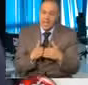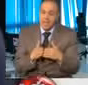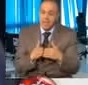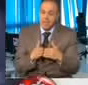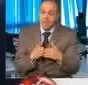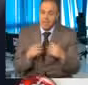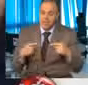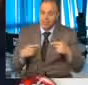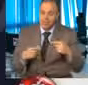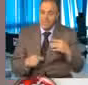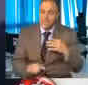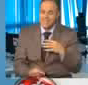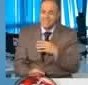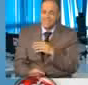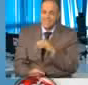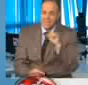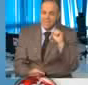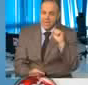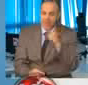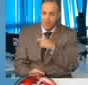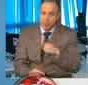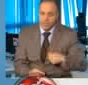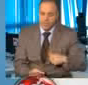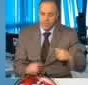لملاقاة الصربي نوفاك جوكوفيتش.